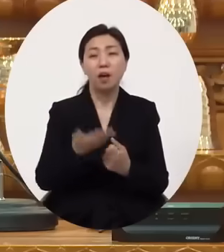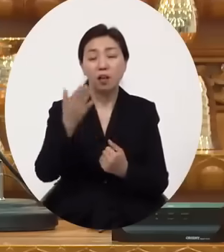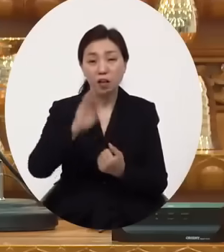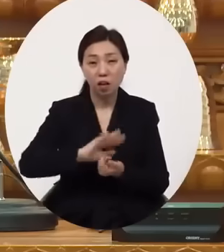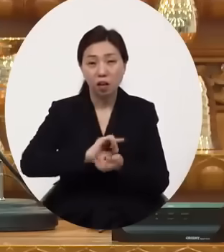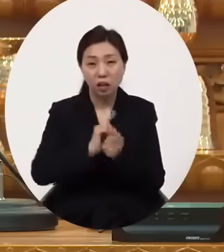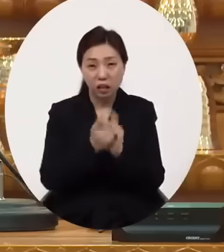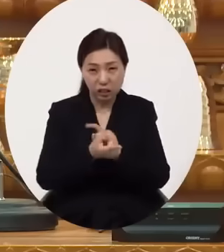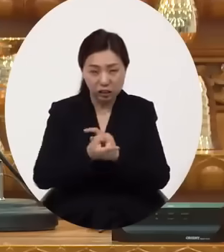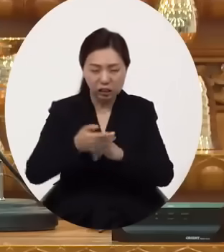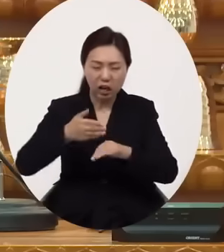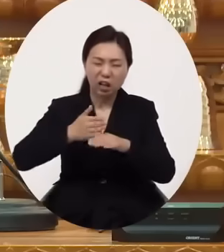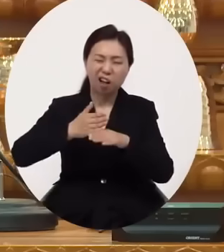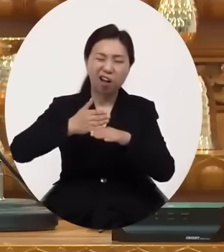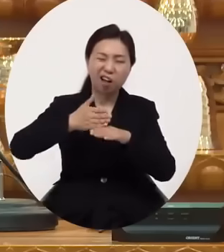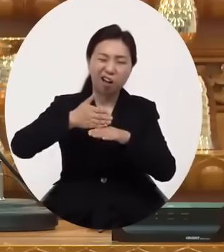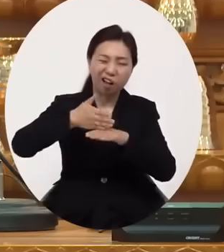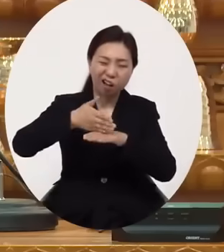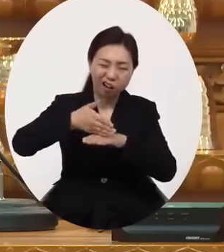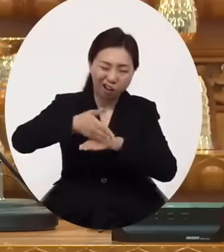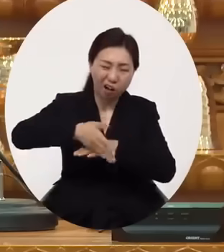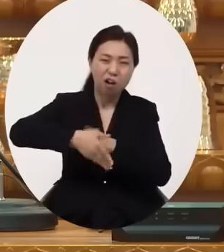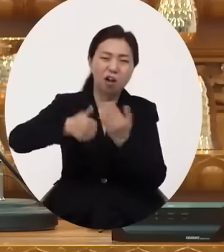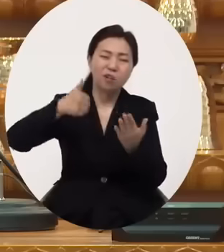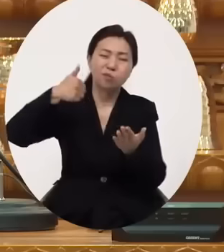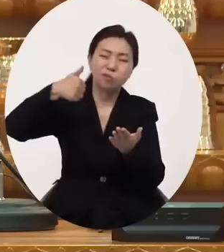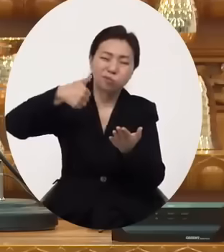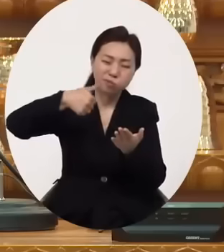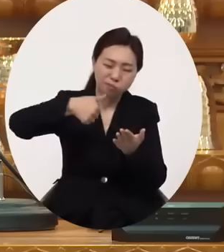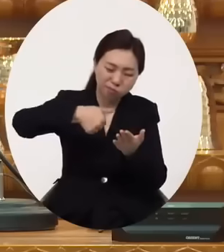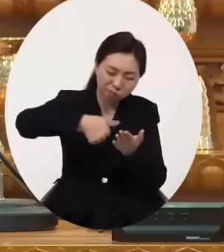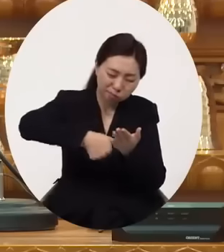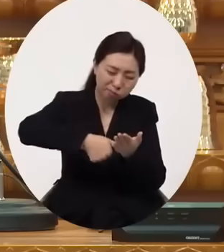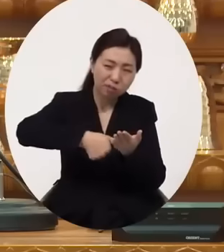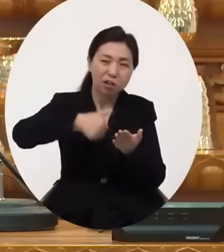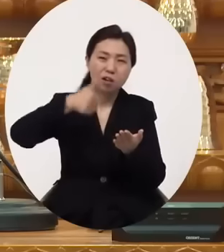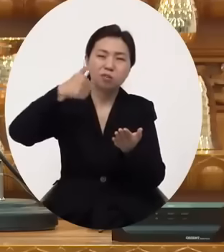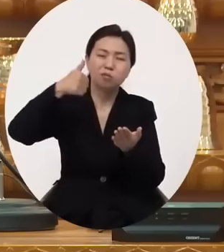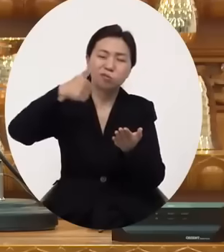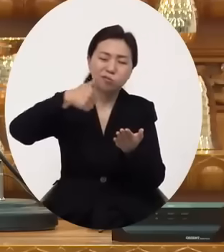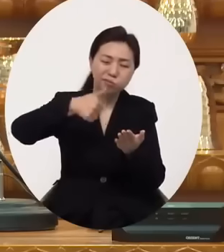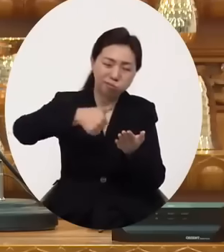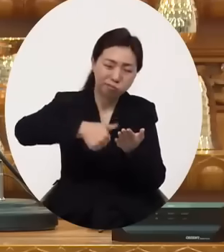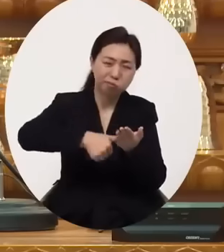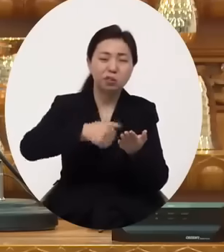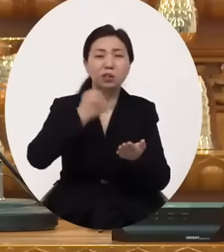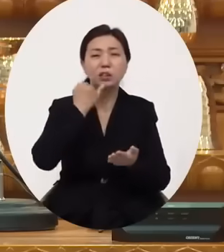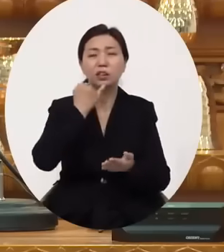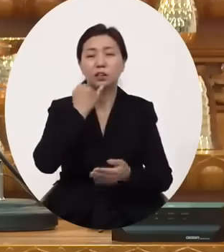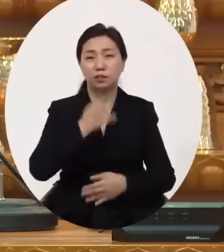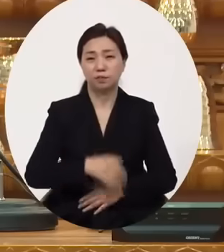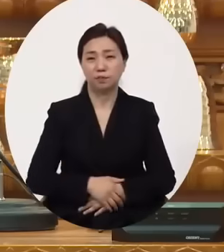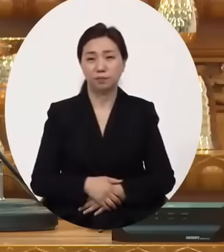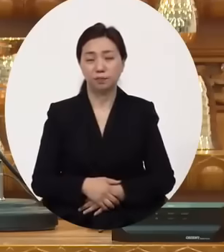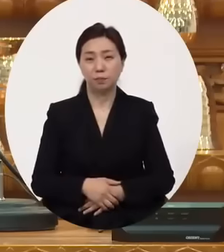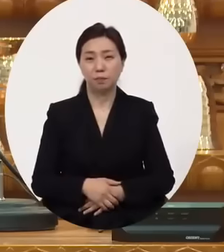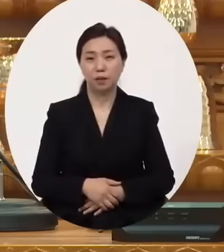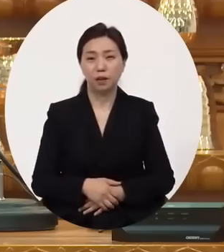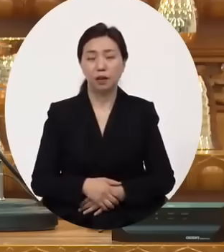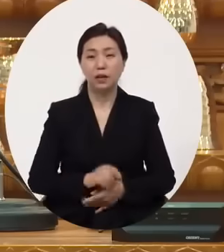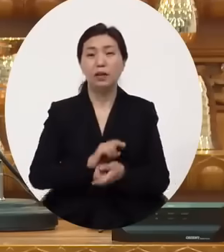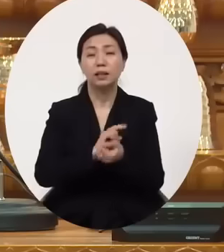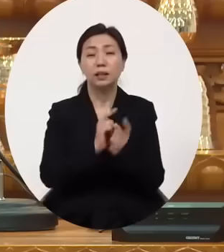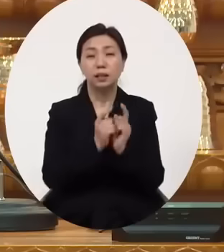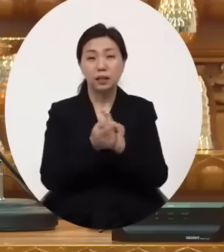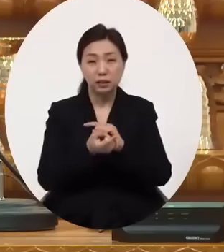거는 재활적 효과가 있다 이런 말씀을 드려요. 근데 의사가 안 된다 하는 정도일 때는 안 해야 됩니다.